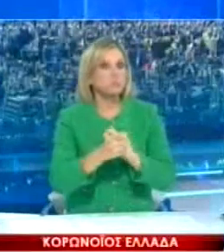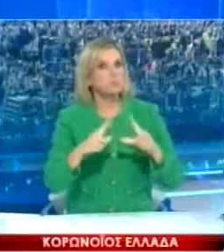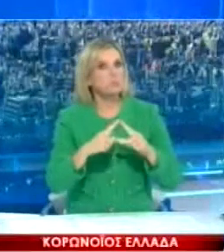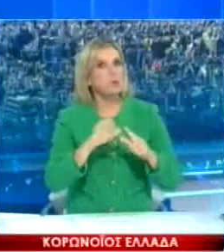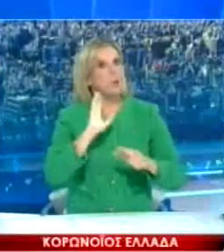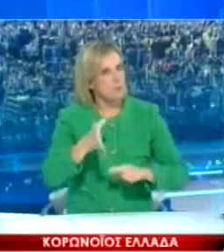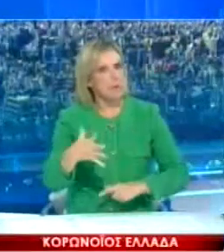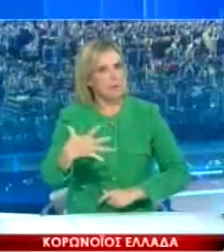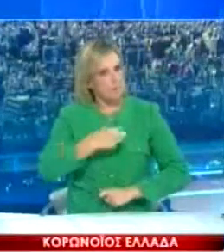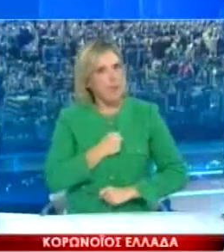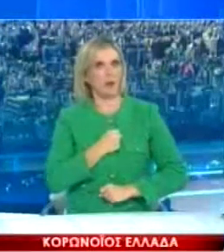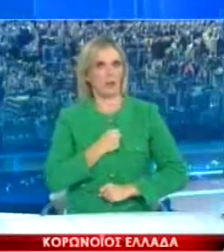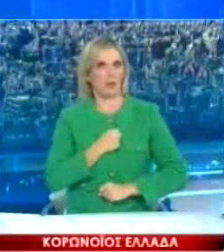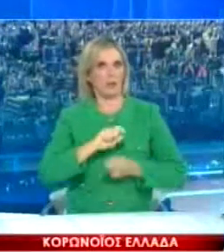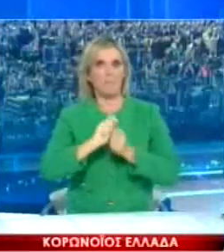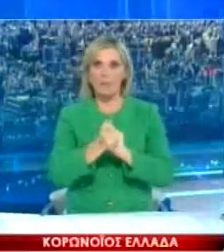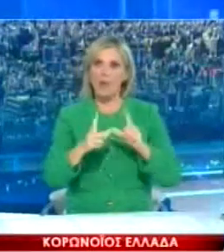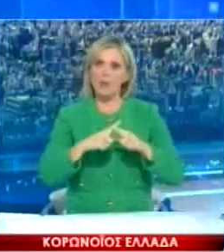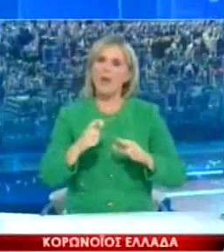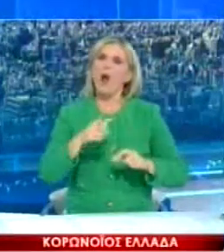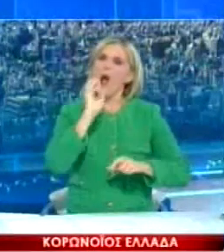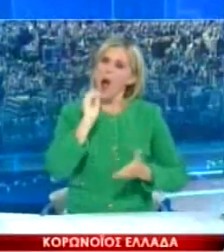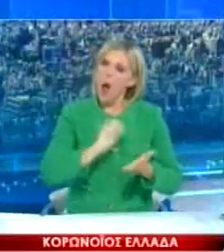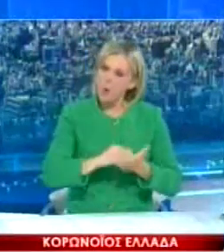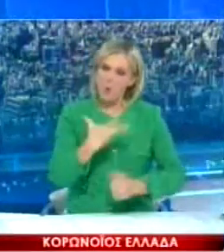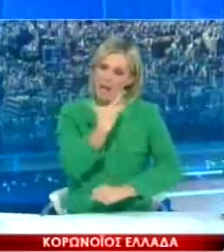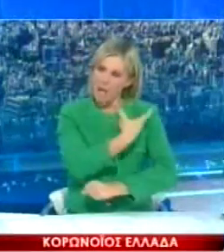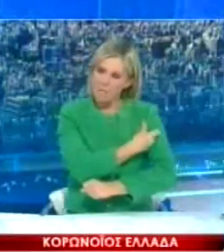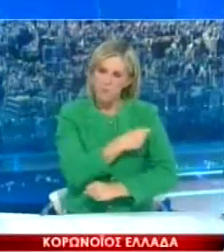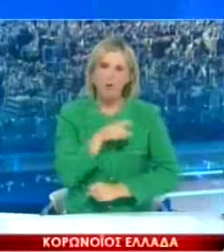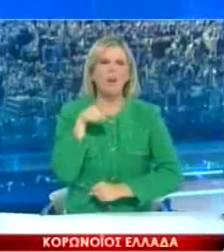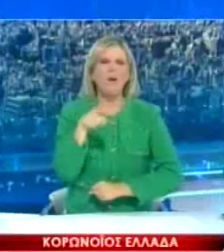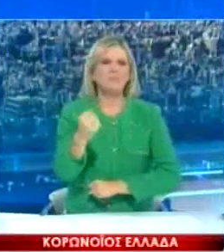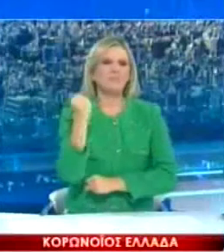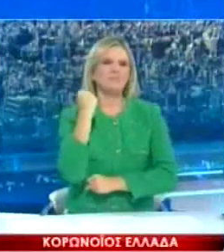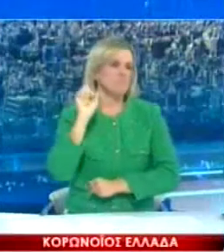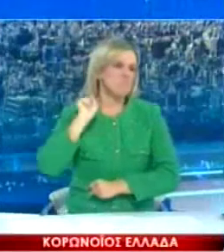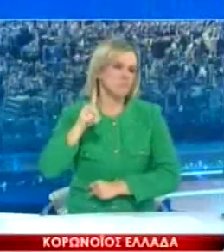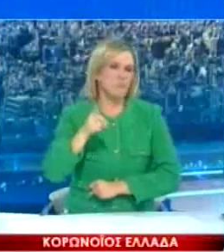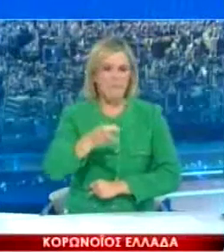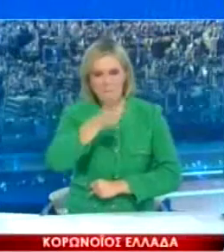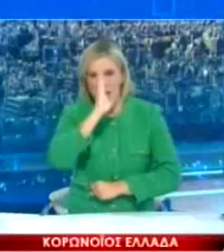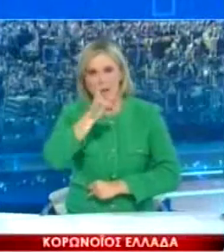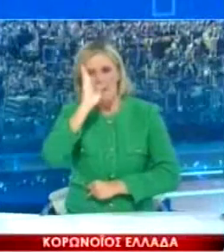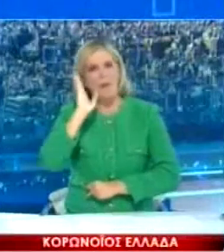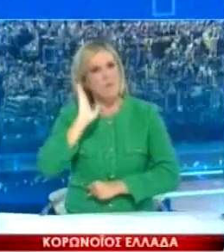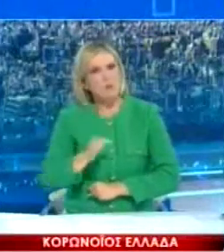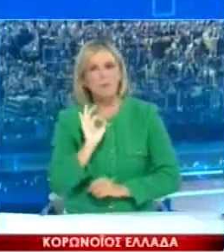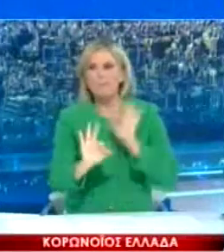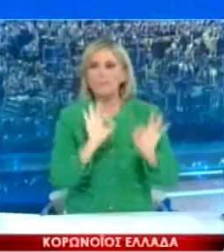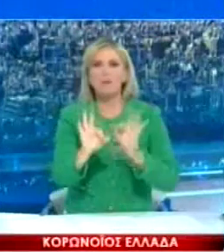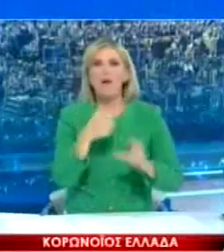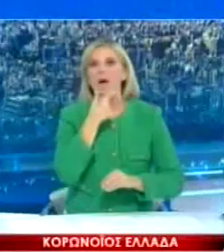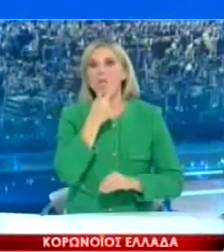Κολλάνε τον ιό και οι εμβολιασμένοι. Και η λίμωξη δημιουργεί υψηλό υλικό φορτίο,